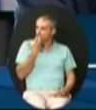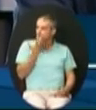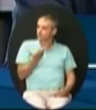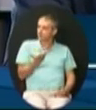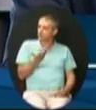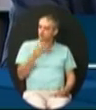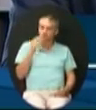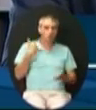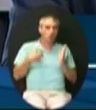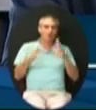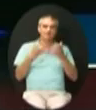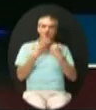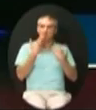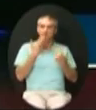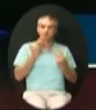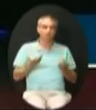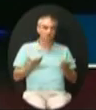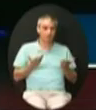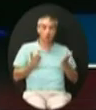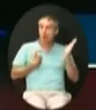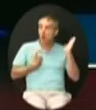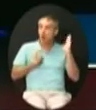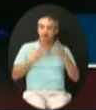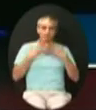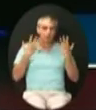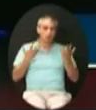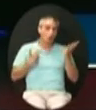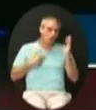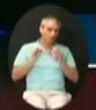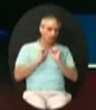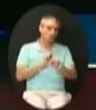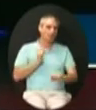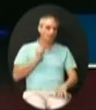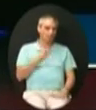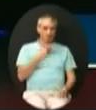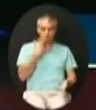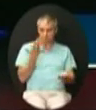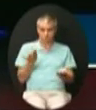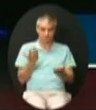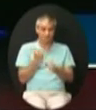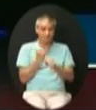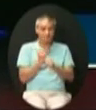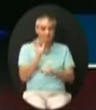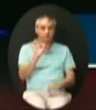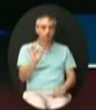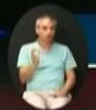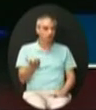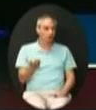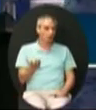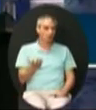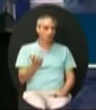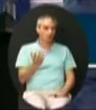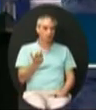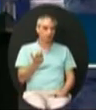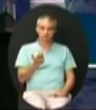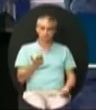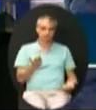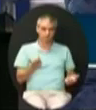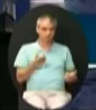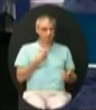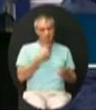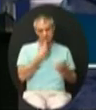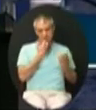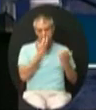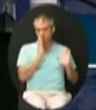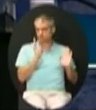את זה שרוב החברה הישראלית, ברובה הגדול, תמך בחייל הזה ובמעשה שלו? בגלל הסימפתיה, אני